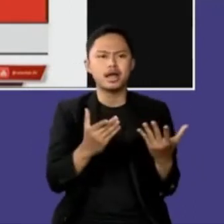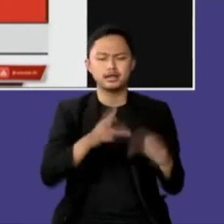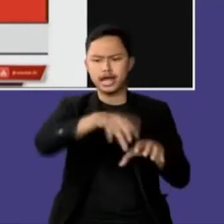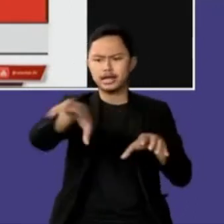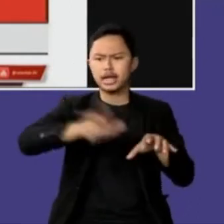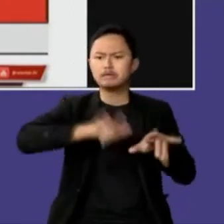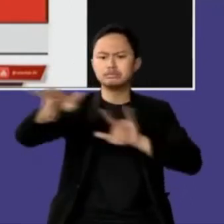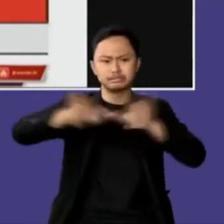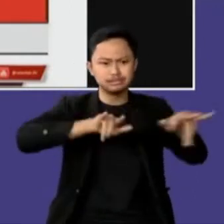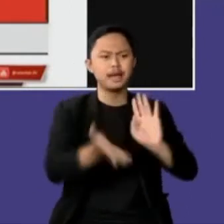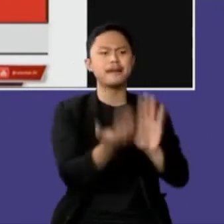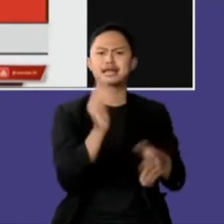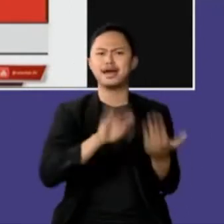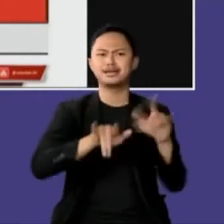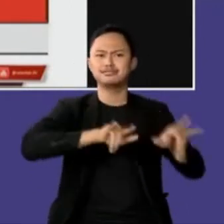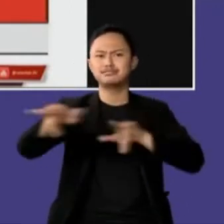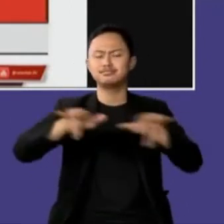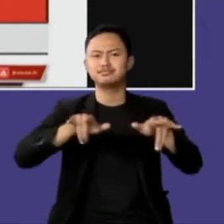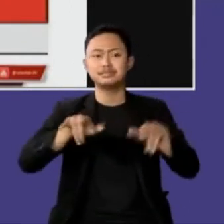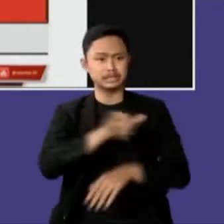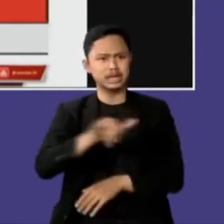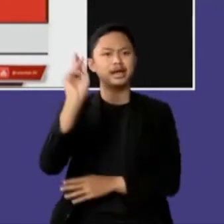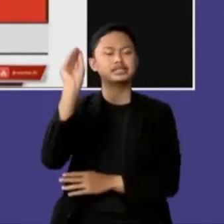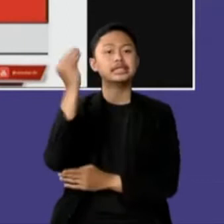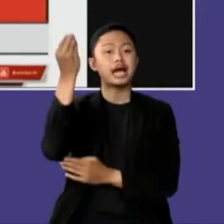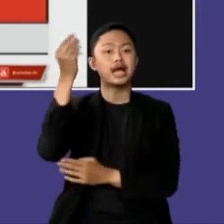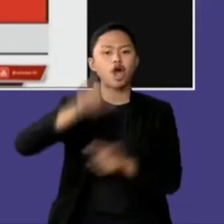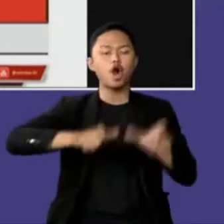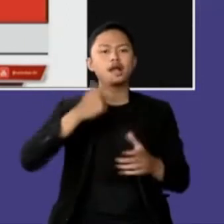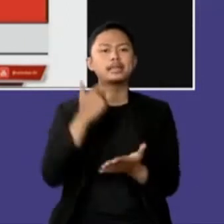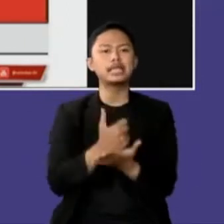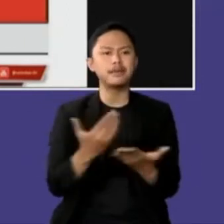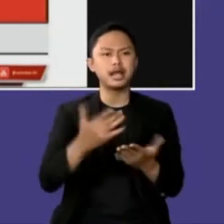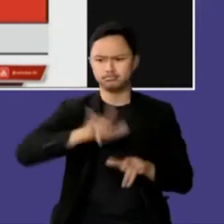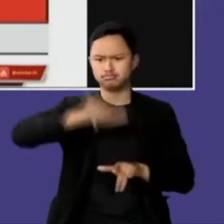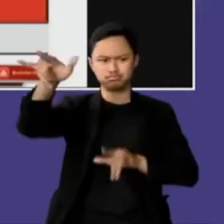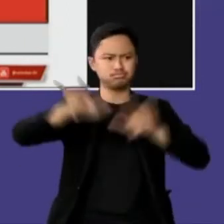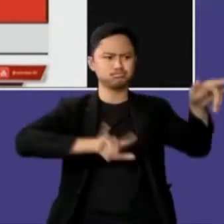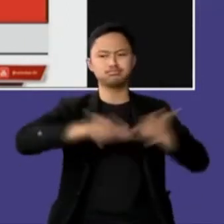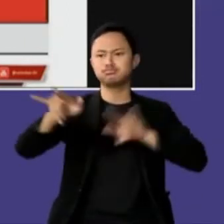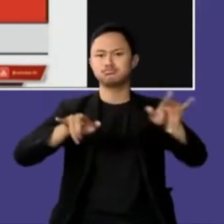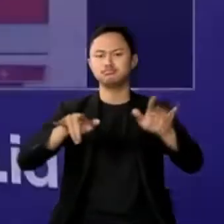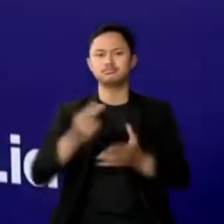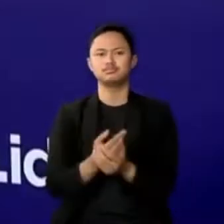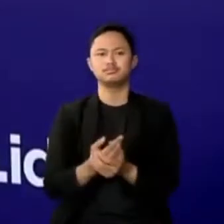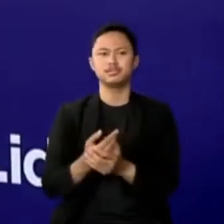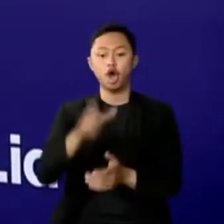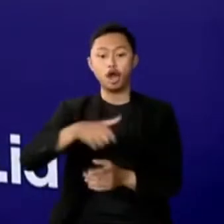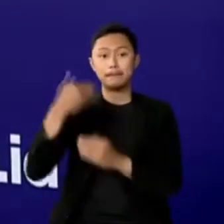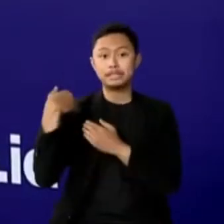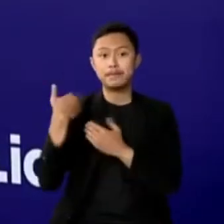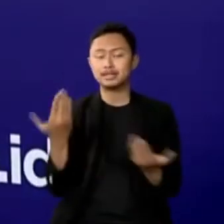kemana-mana banyak pemerintah pusat Jakarta kan kunjungan-kunjungan ke luar daerah provinsi itu juga enggak mudah ke para pejabat-pejabat kita ini